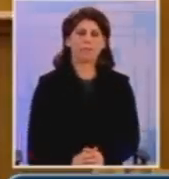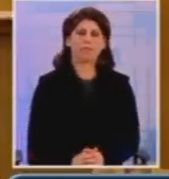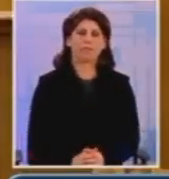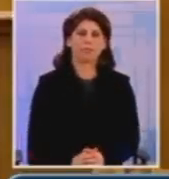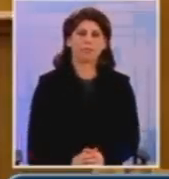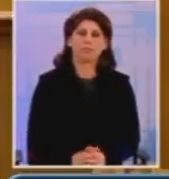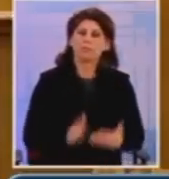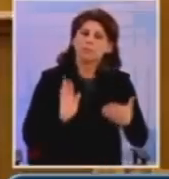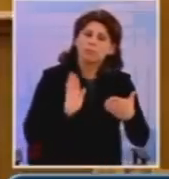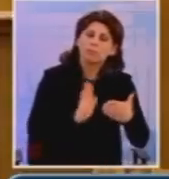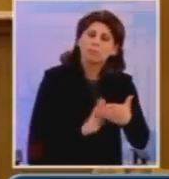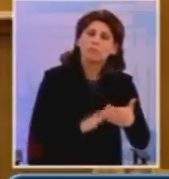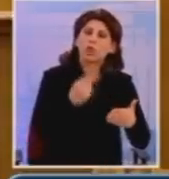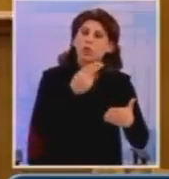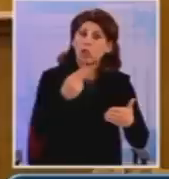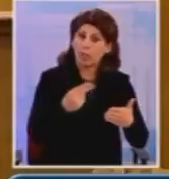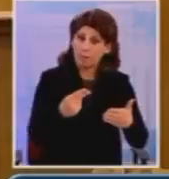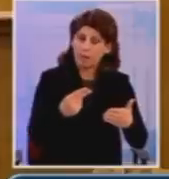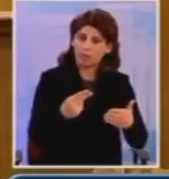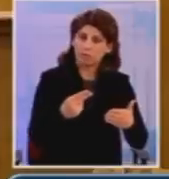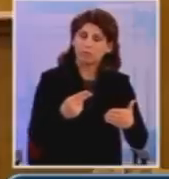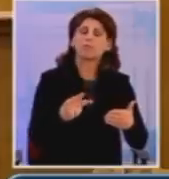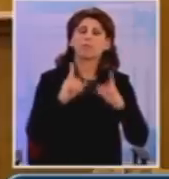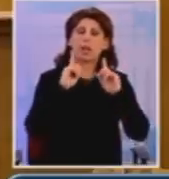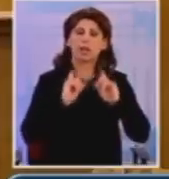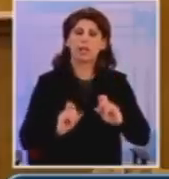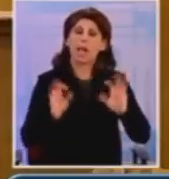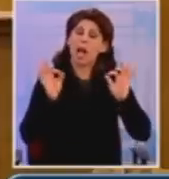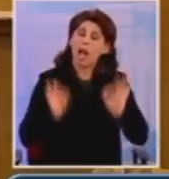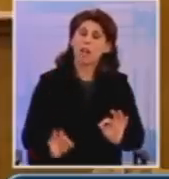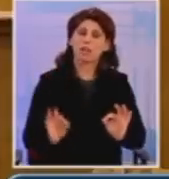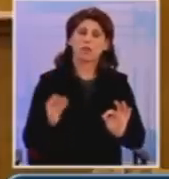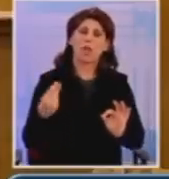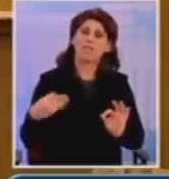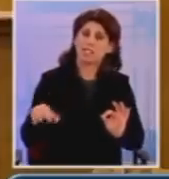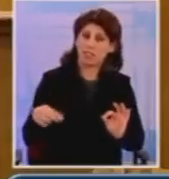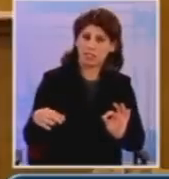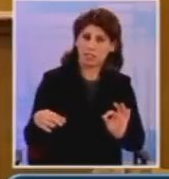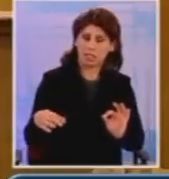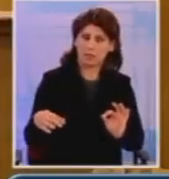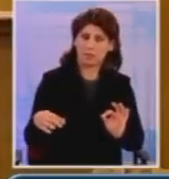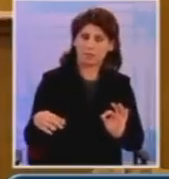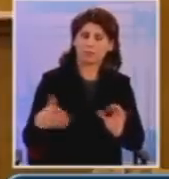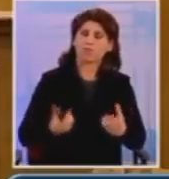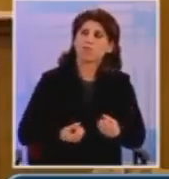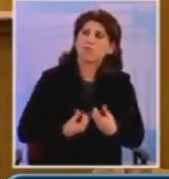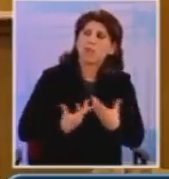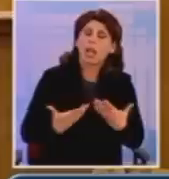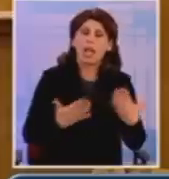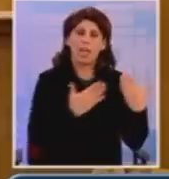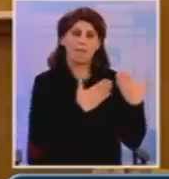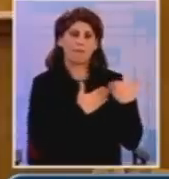Να προσεγγίσουμε το θέμα με την αναγκαία ακριβώς ευαισθησία, με αίσθημα ευθύνης